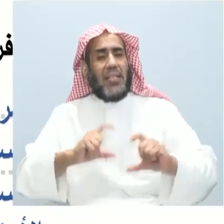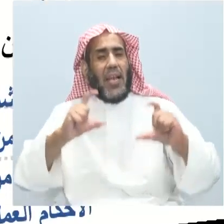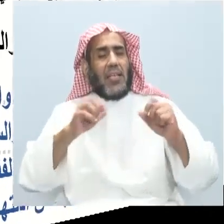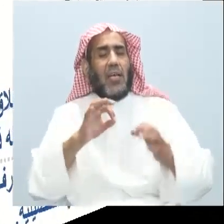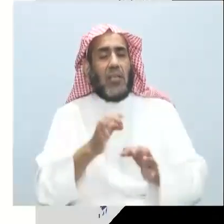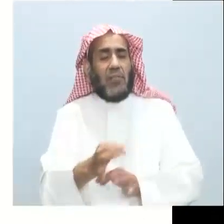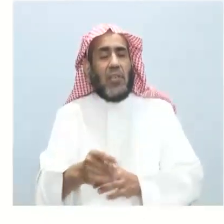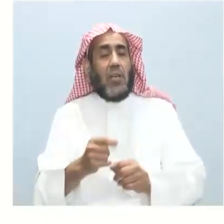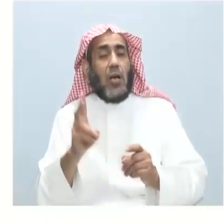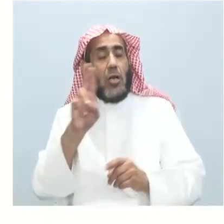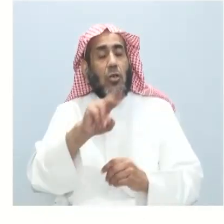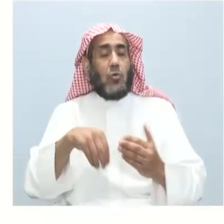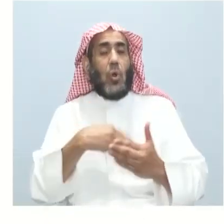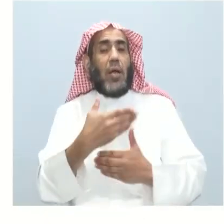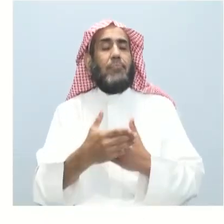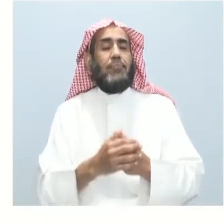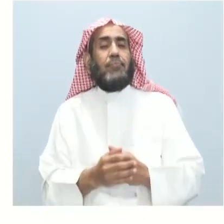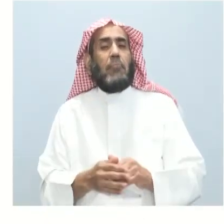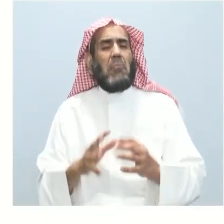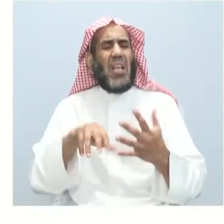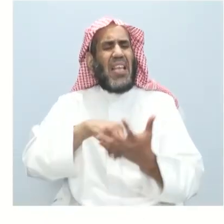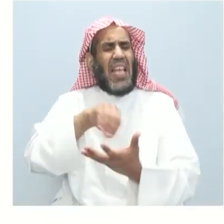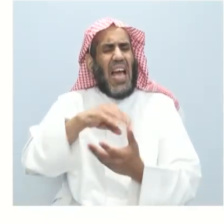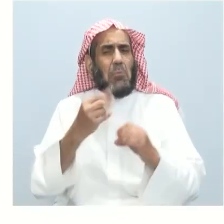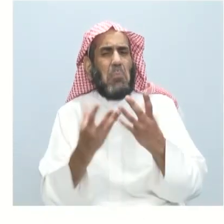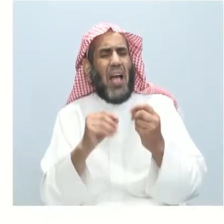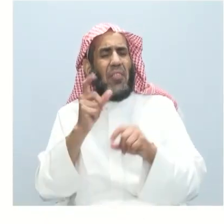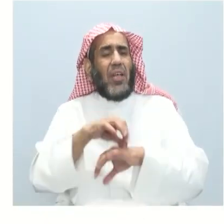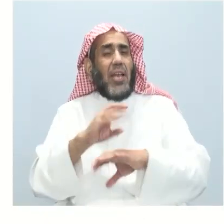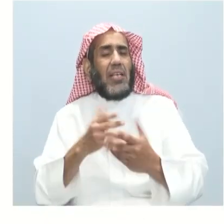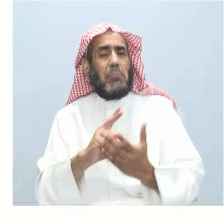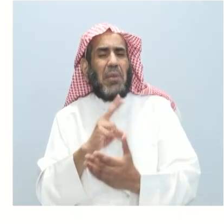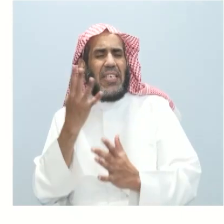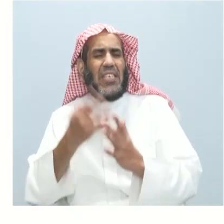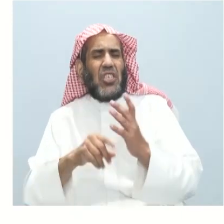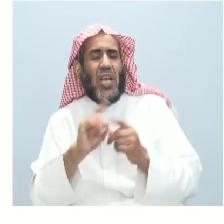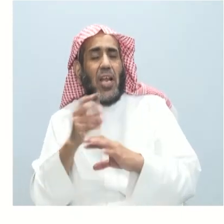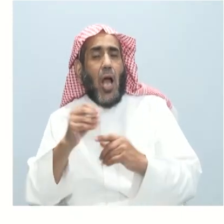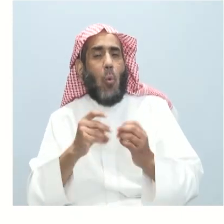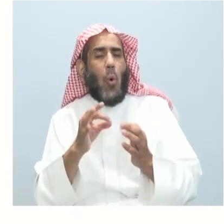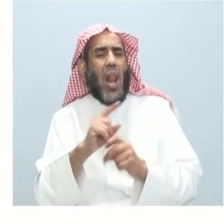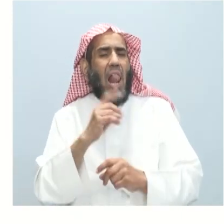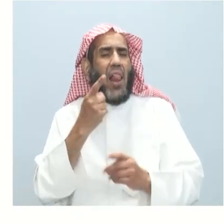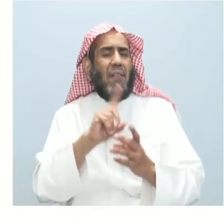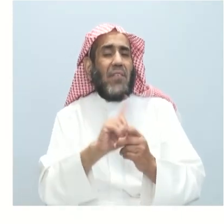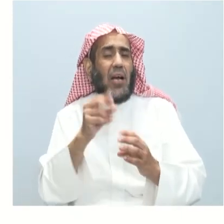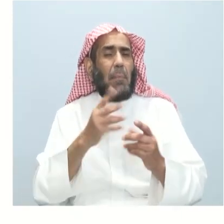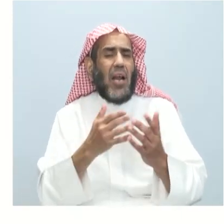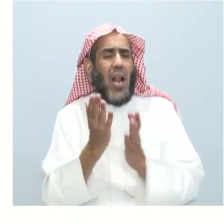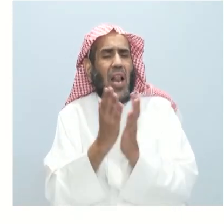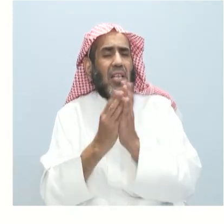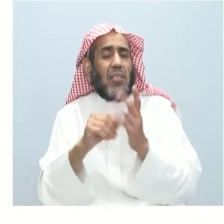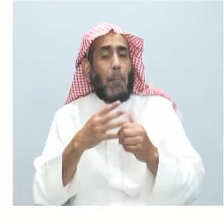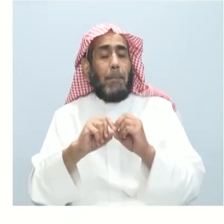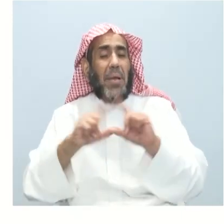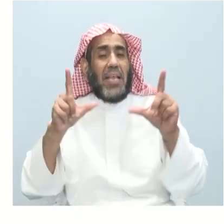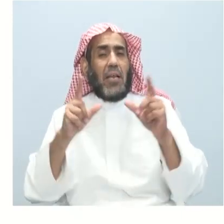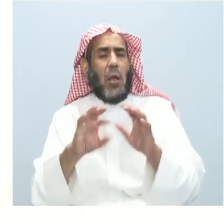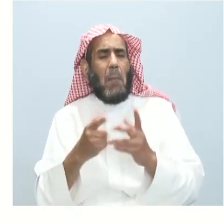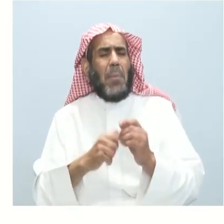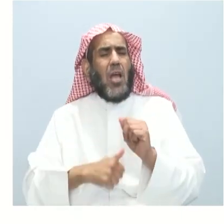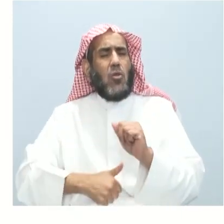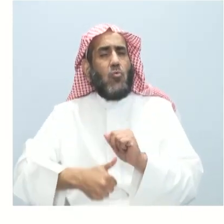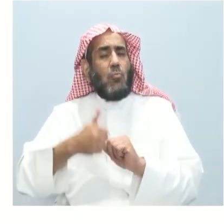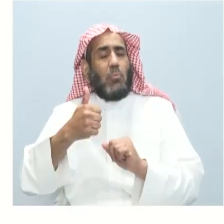ننتقل الى سؤال اخر يخلط بعض الناس بين الشريعه والفقه من خلال الدراسه بين ما ياتي ما